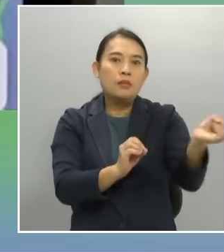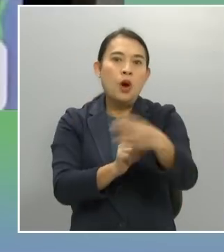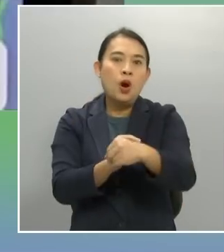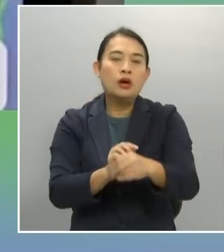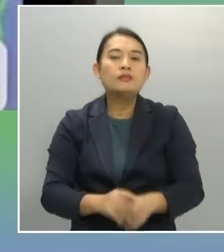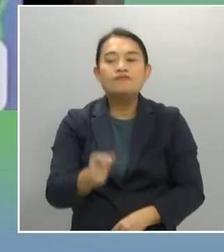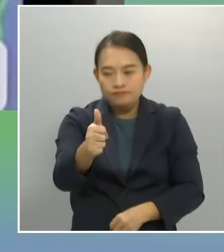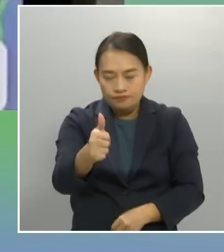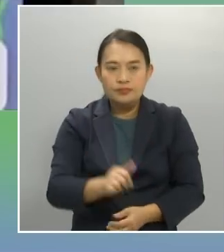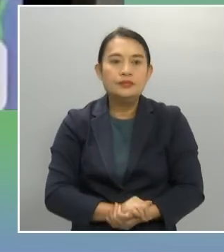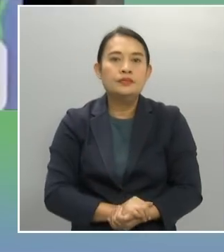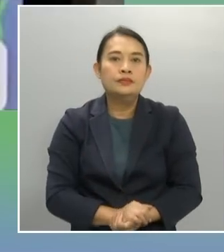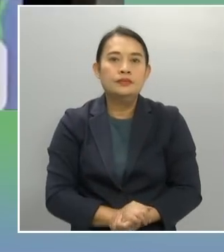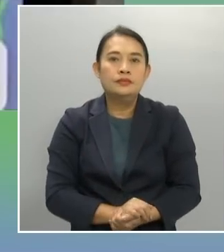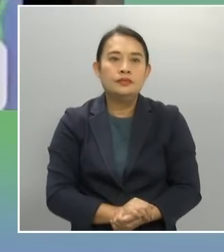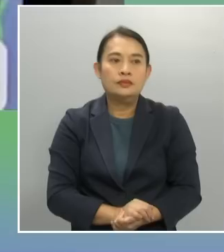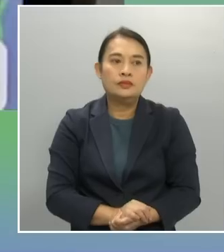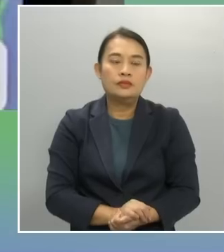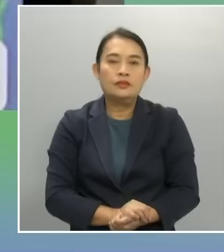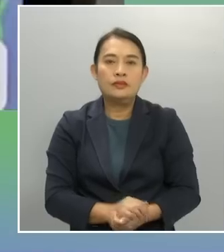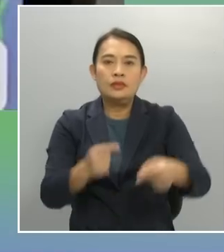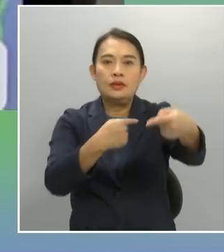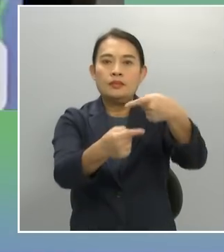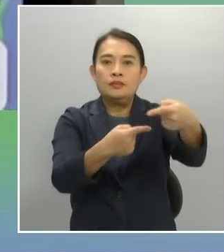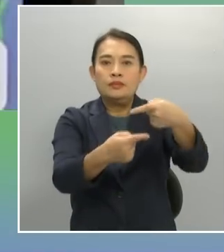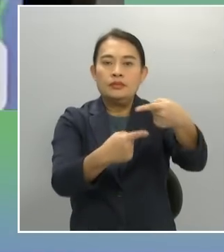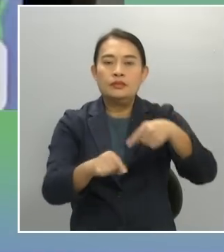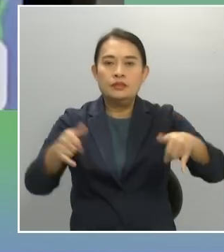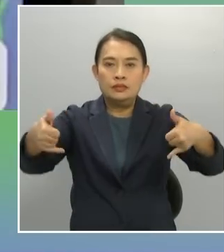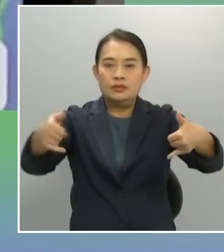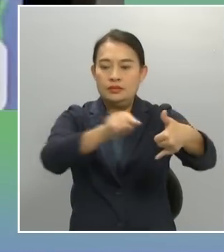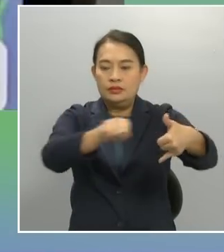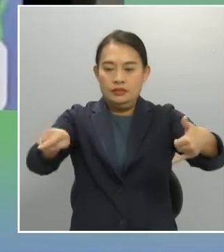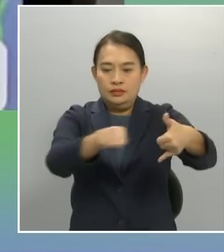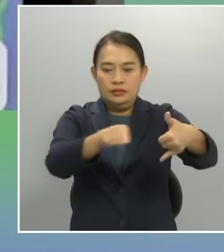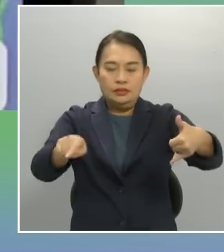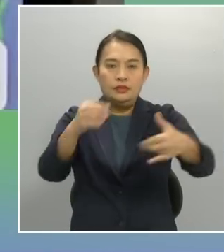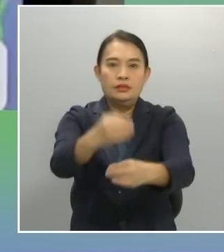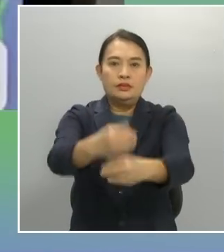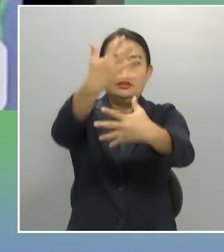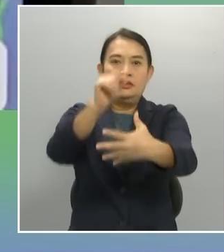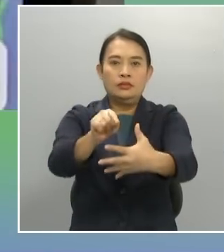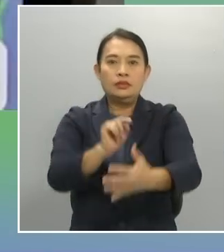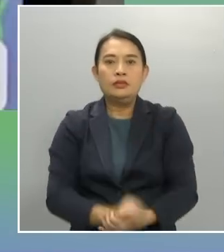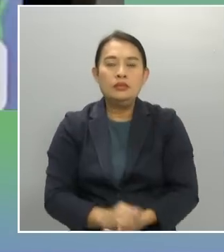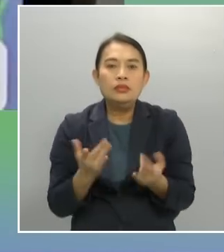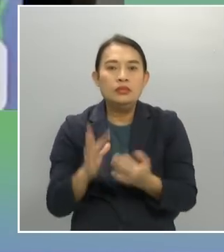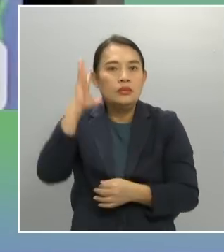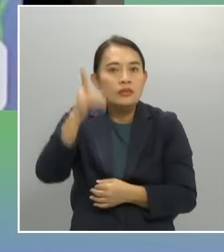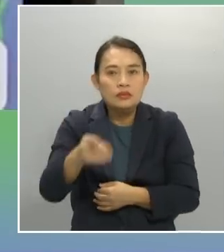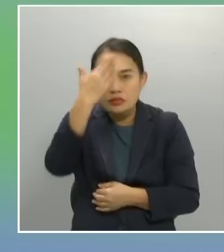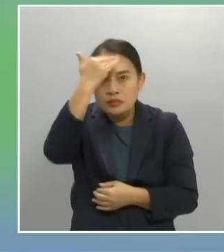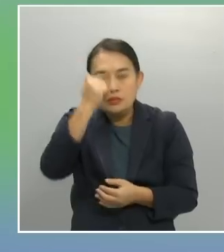นี่เปิดออกมาคุณสิทธาทำไมต้องรอถึงวันพรุ่งนี้ล่ะ